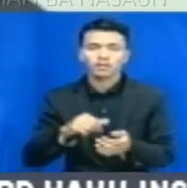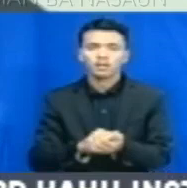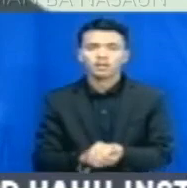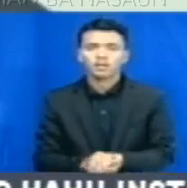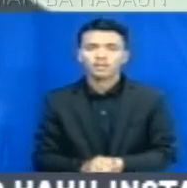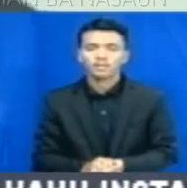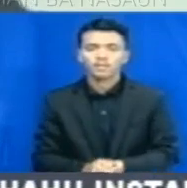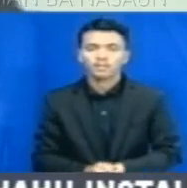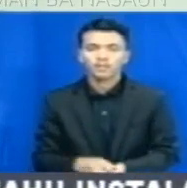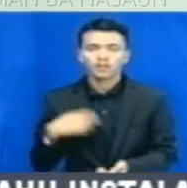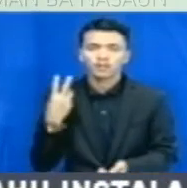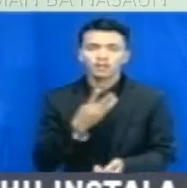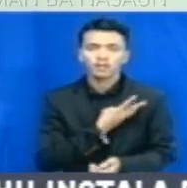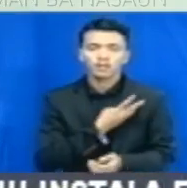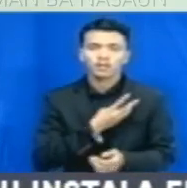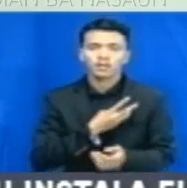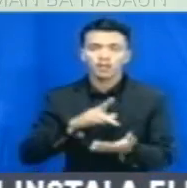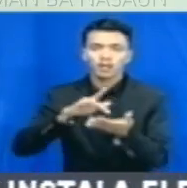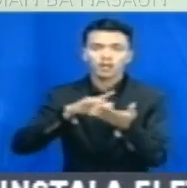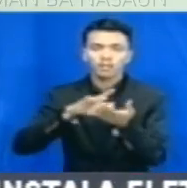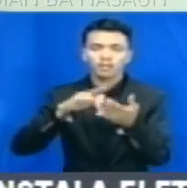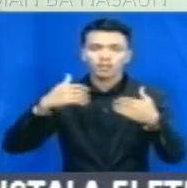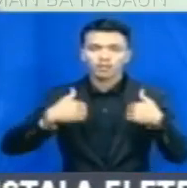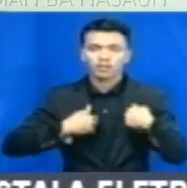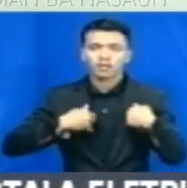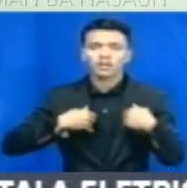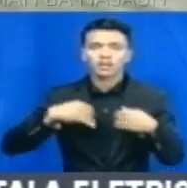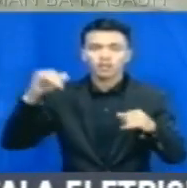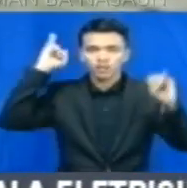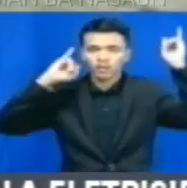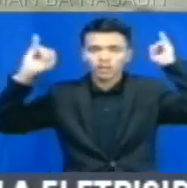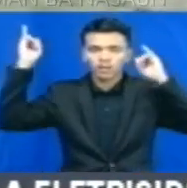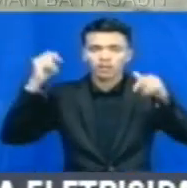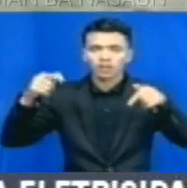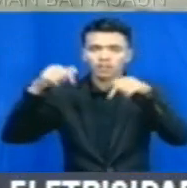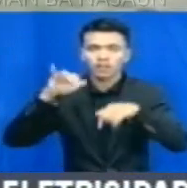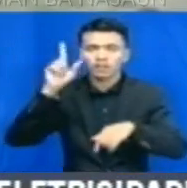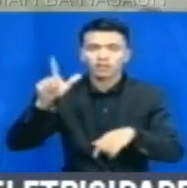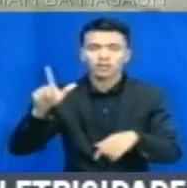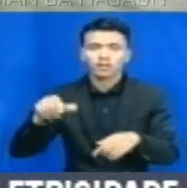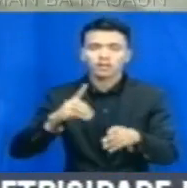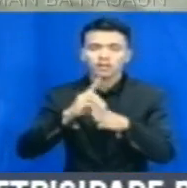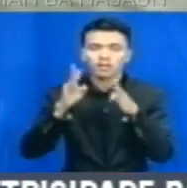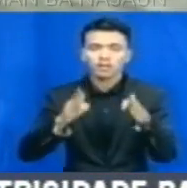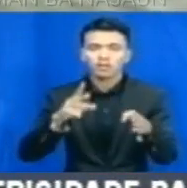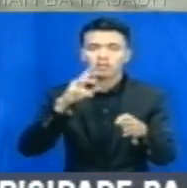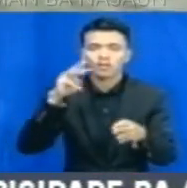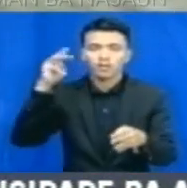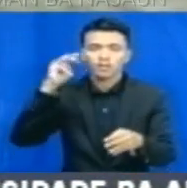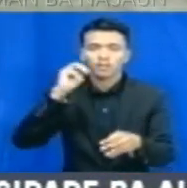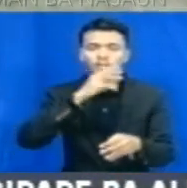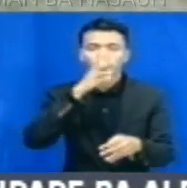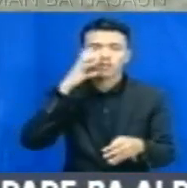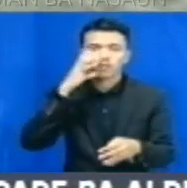itu nadas. Itanya amur ihela informasi awalnya apa iba terasa. Direktur Agrikultura Municipio Manufahi konfirma